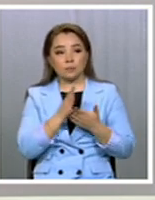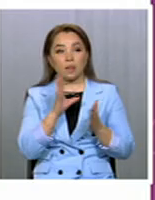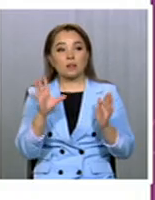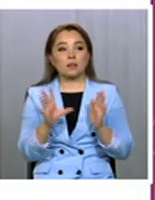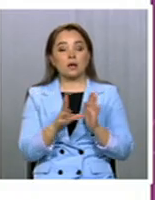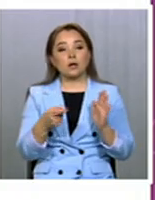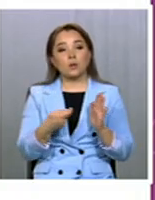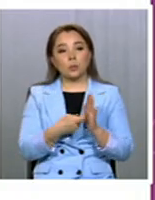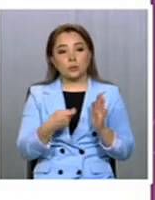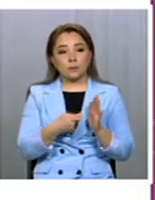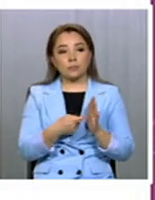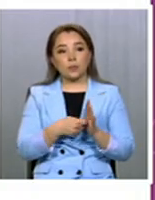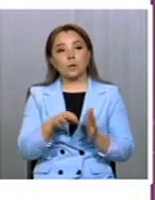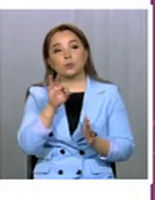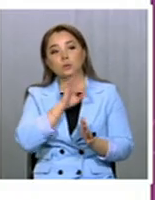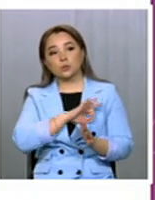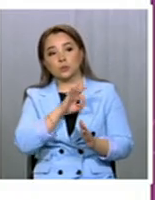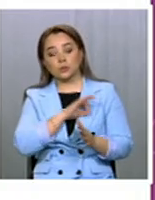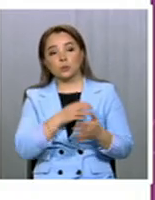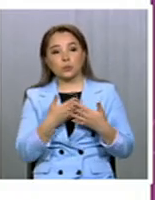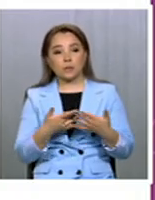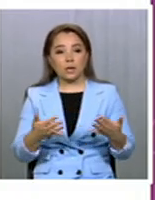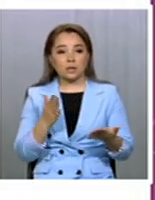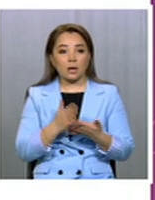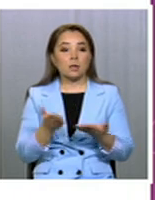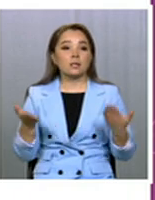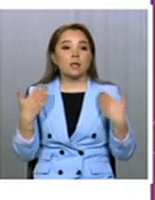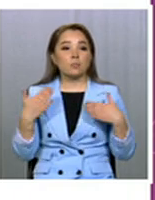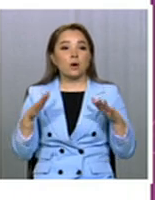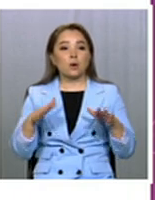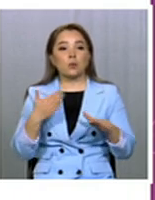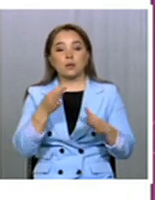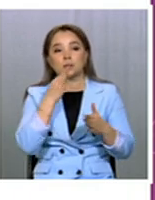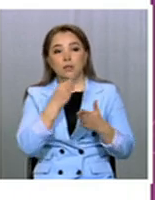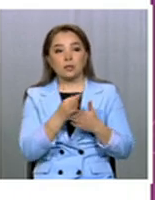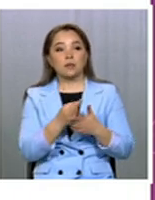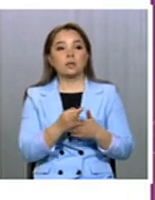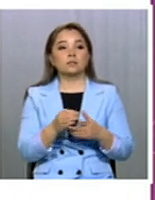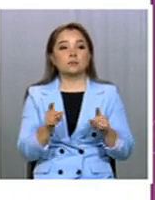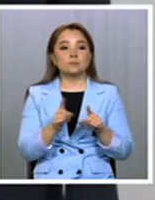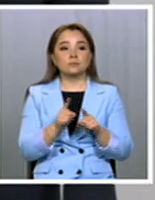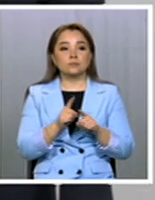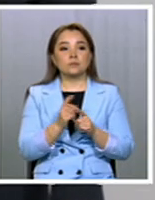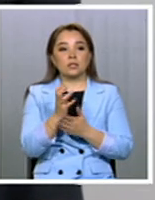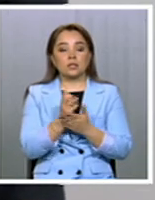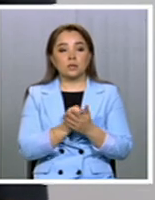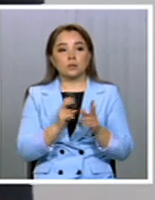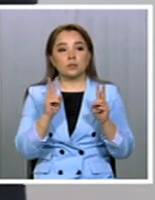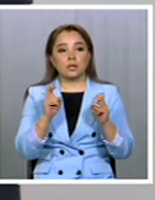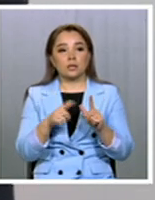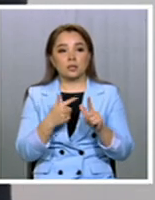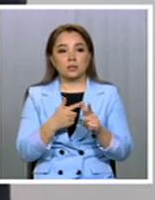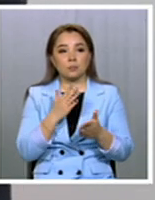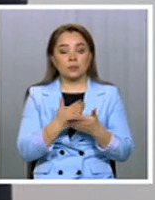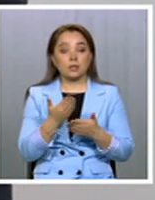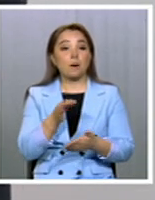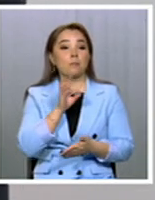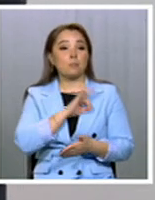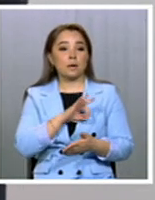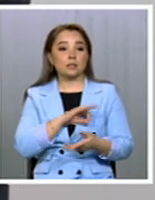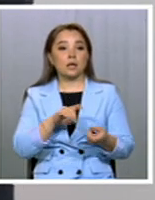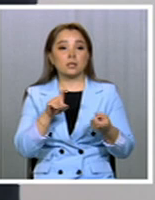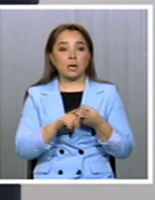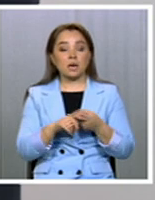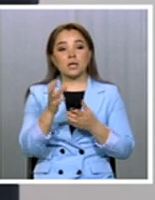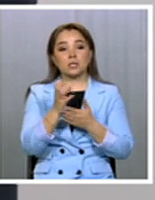көздері, тұтыну заттары, демалыс орындары, рекреациялық ресурстар. Енді пайдалану бойынша